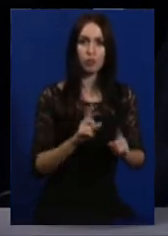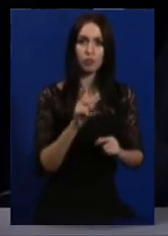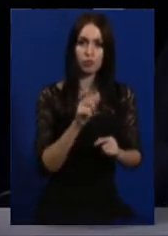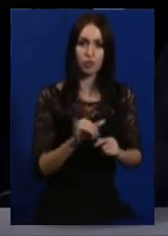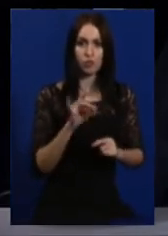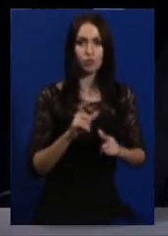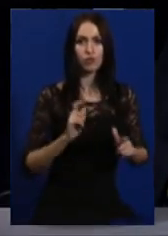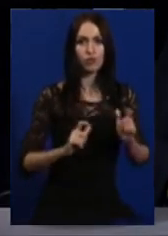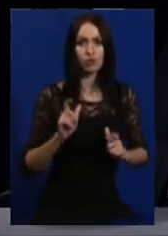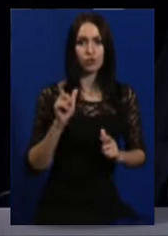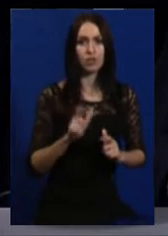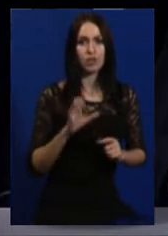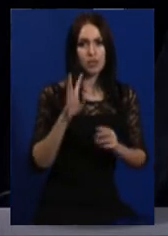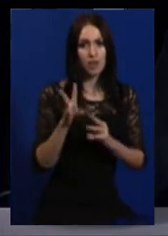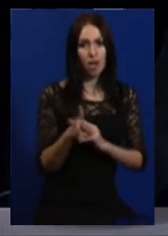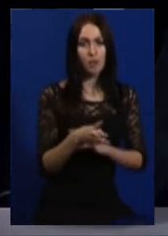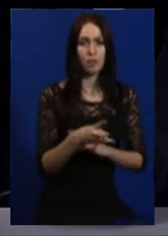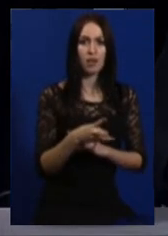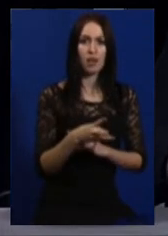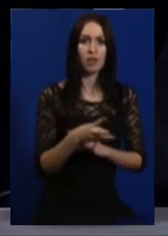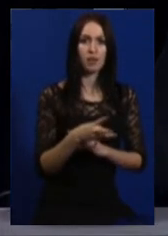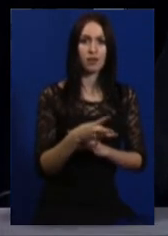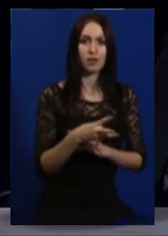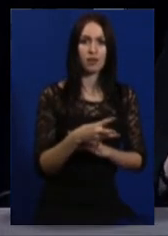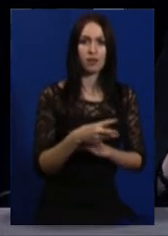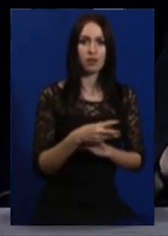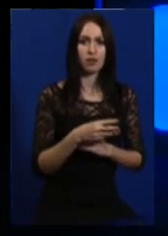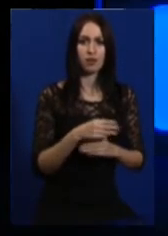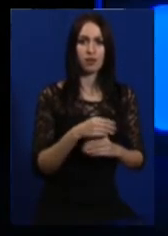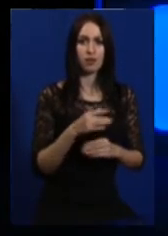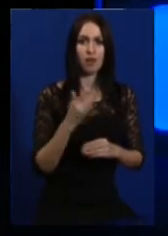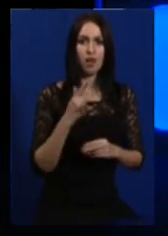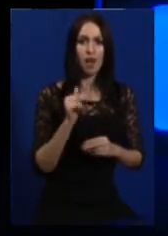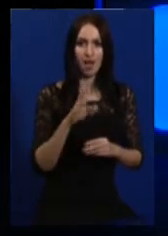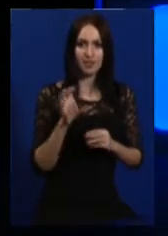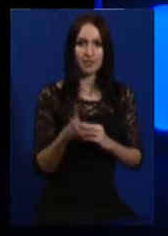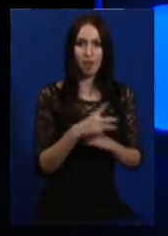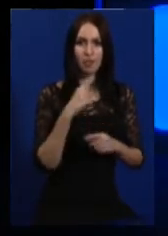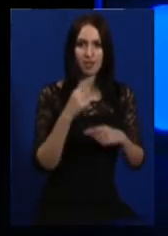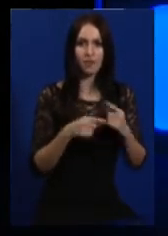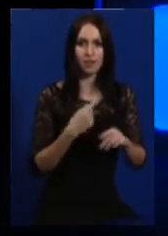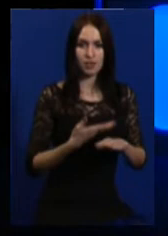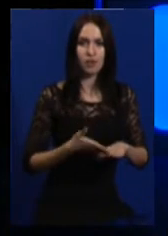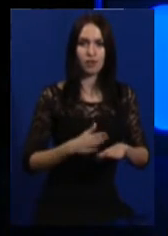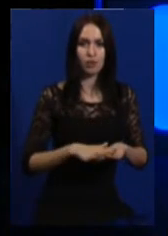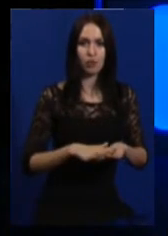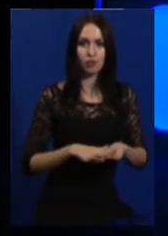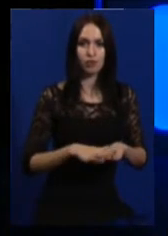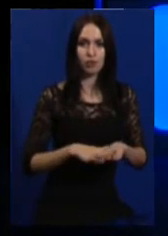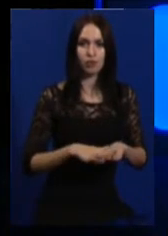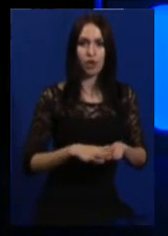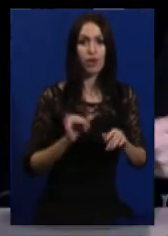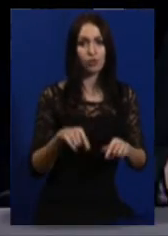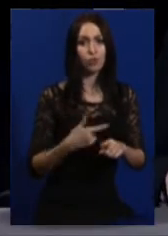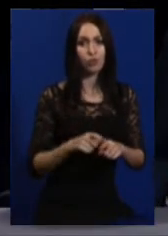университета chicks камеры то журнале гонораре да все это это всегда сложно да и тут очень